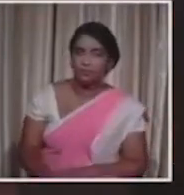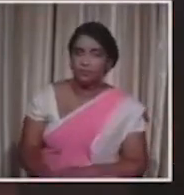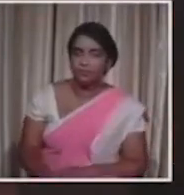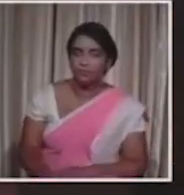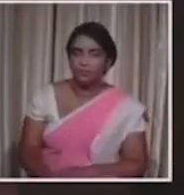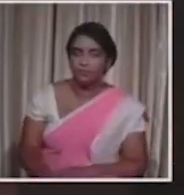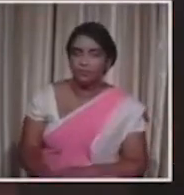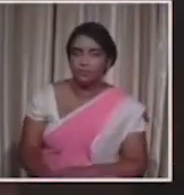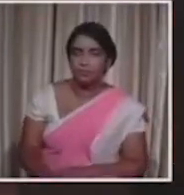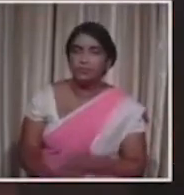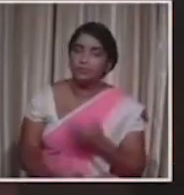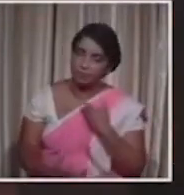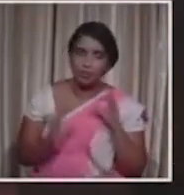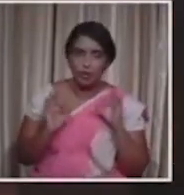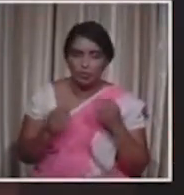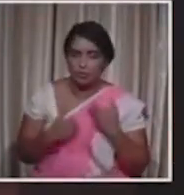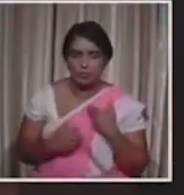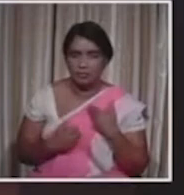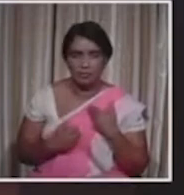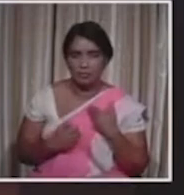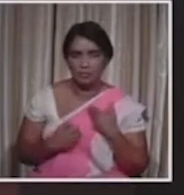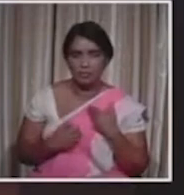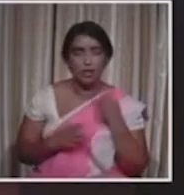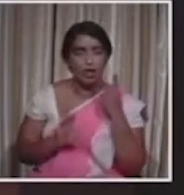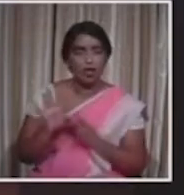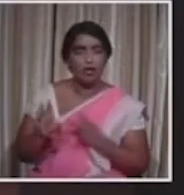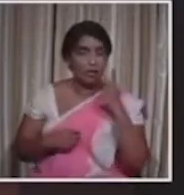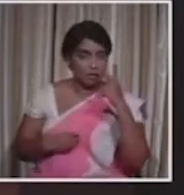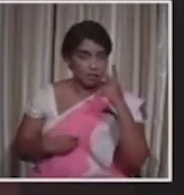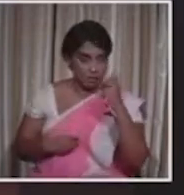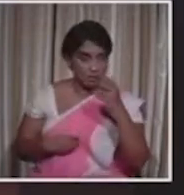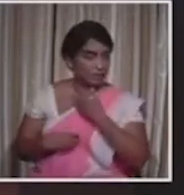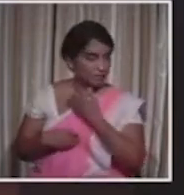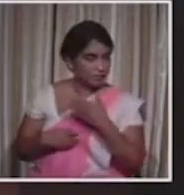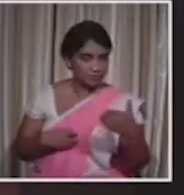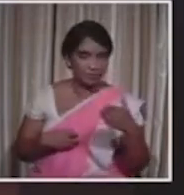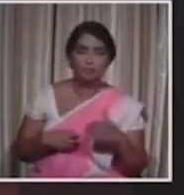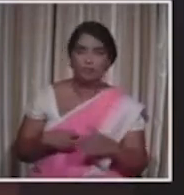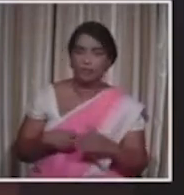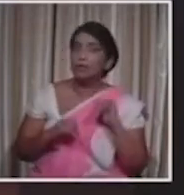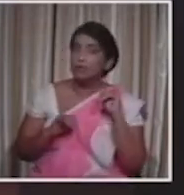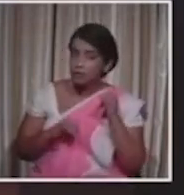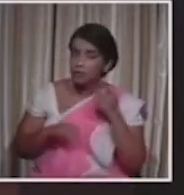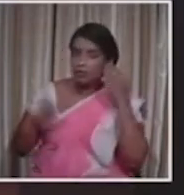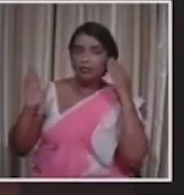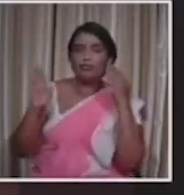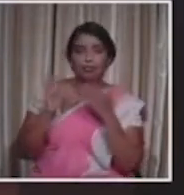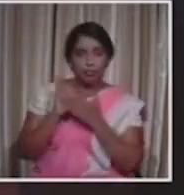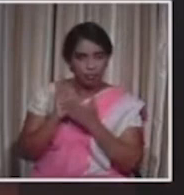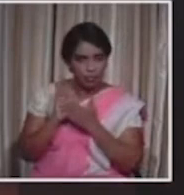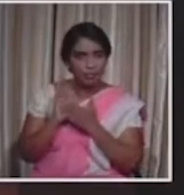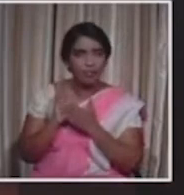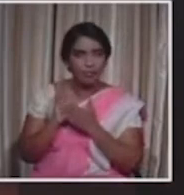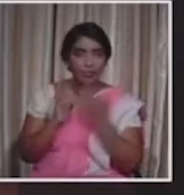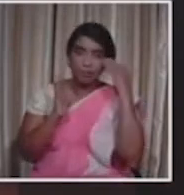මෙතන මම සූදානම් නැහැ මේ අවුරුදු දෙකහමාරක් තිස්සේ යම්කිසි කාරණාවක් ගැන